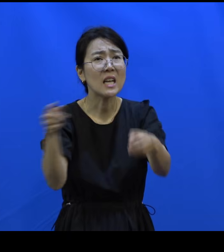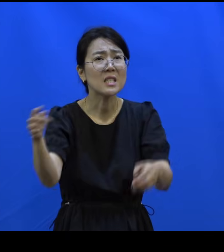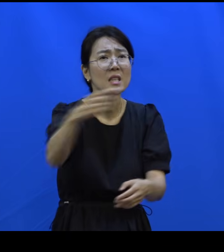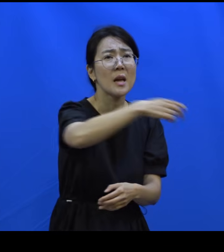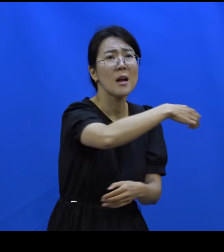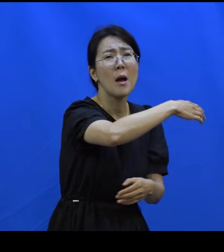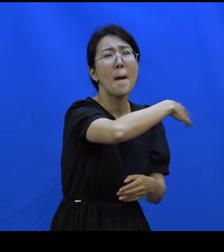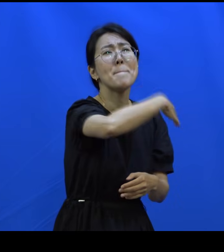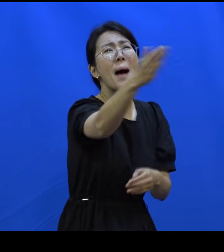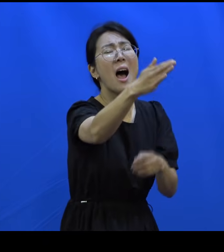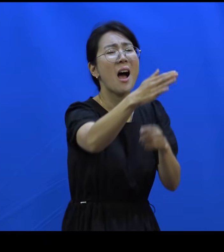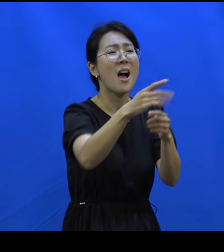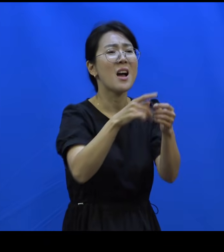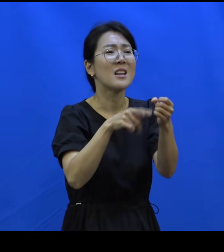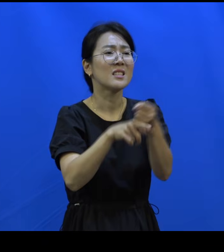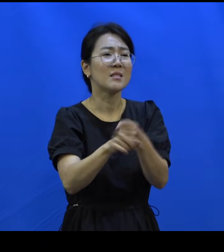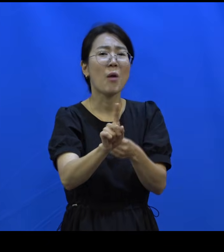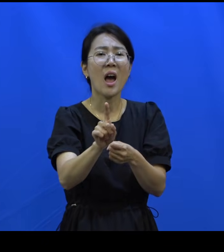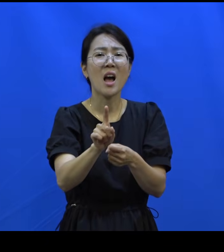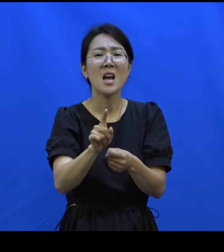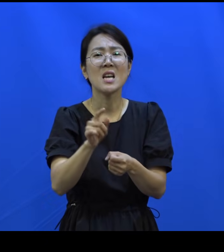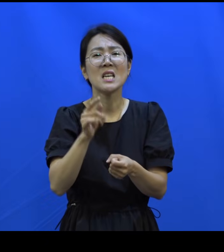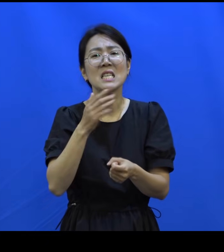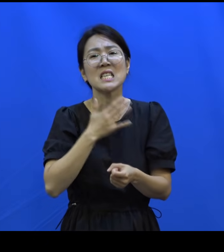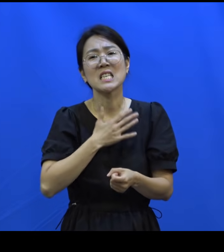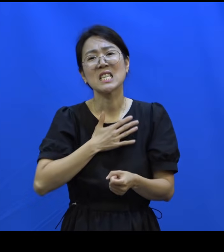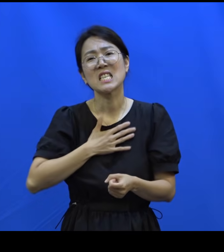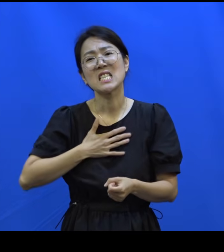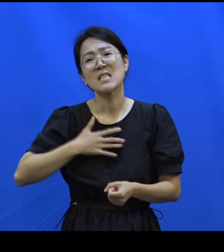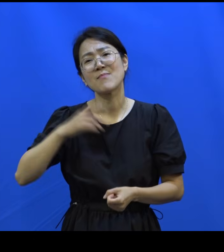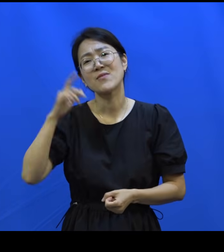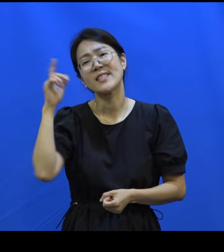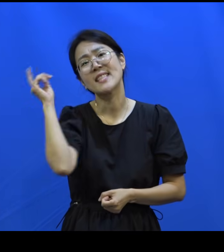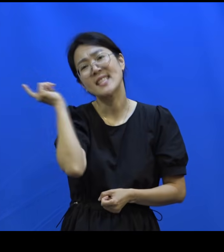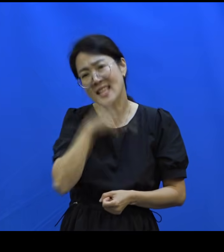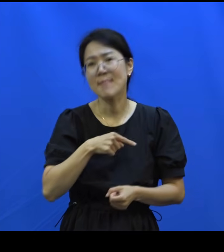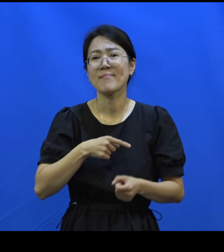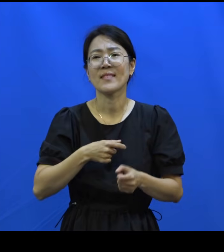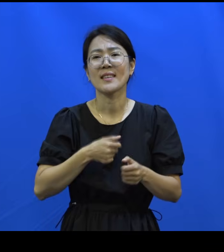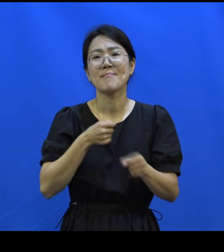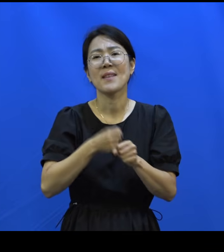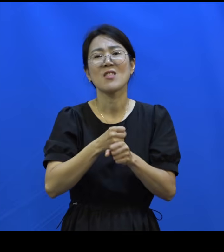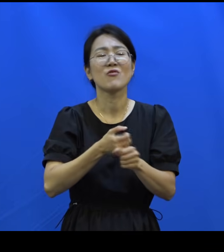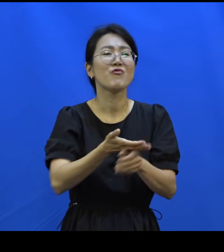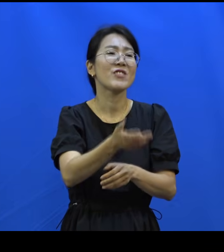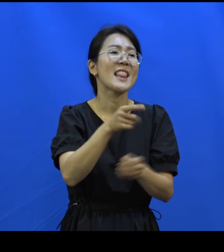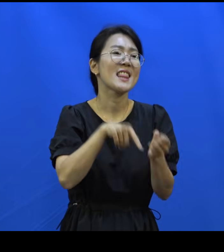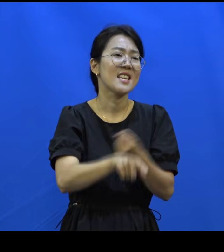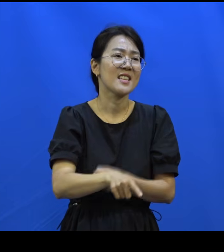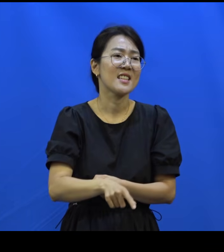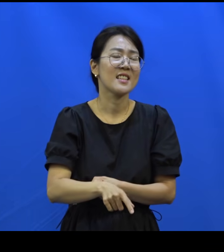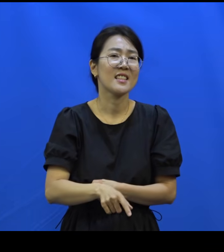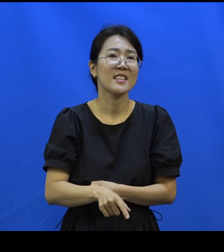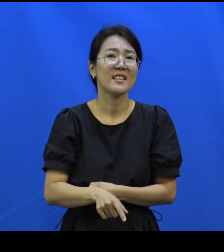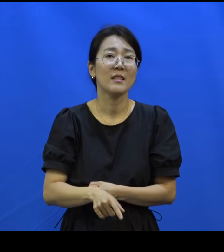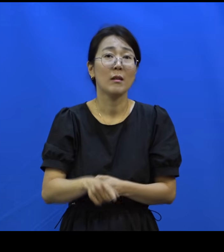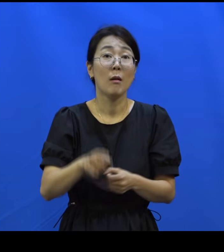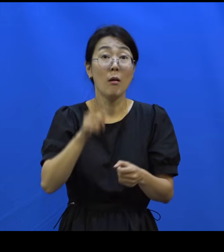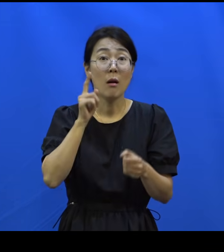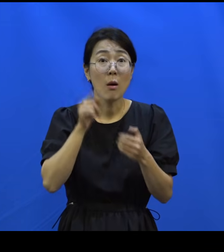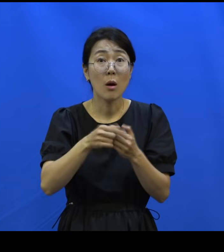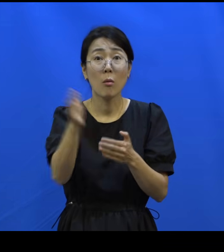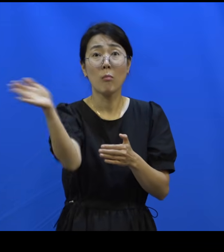반대편에, 상대편에 오른밤을 치는 거잖아요. 이게 오른손 등으로 쳐야 오른밤을 칠